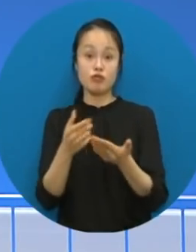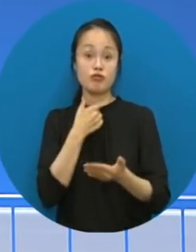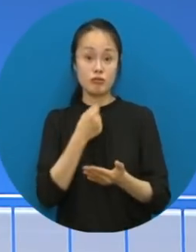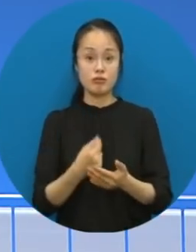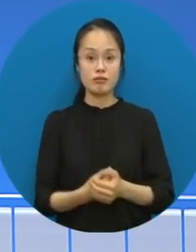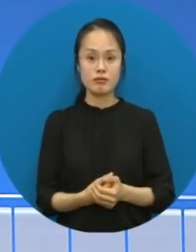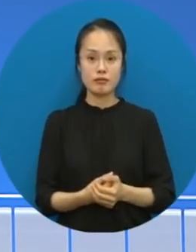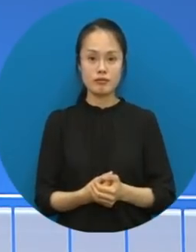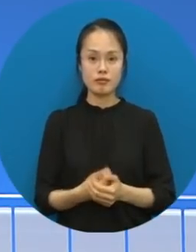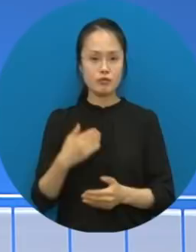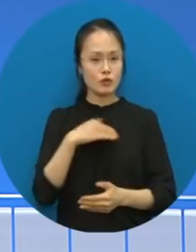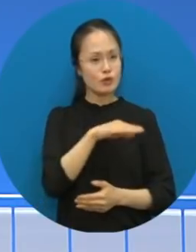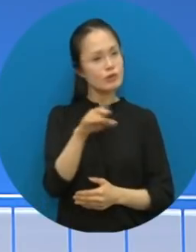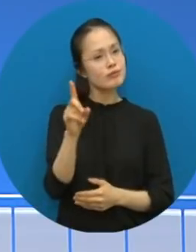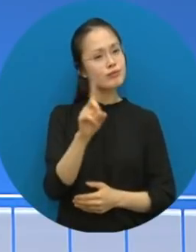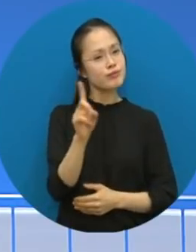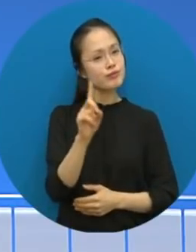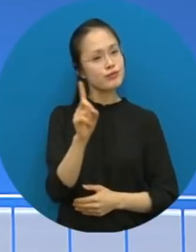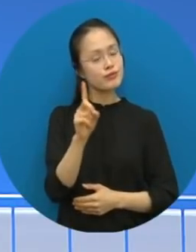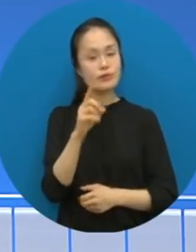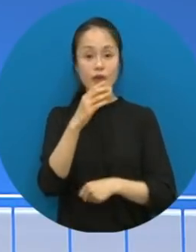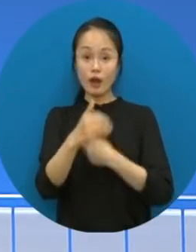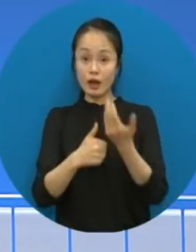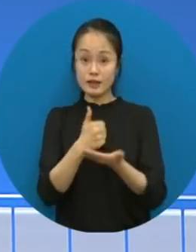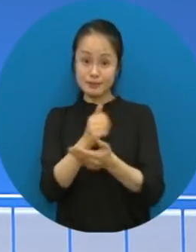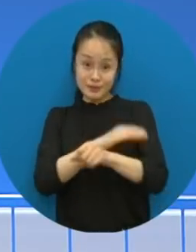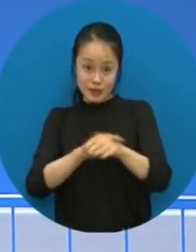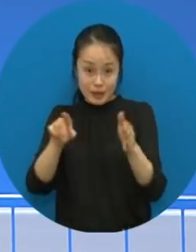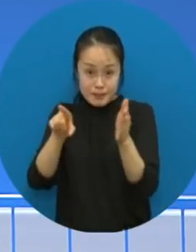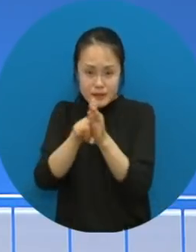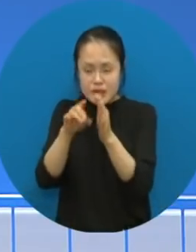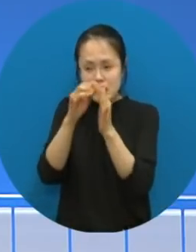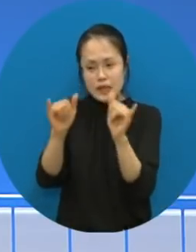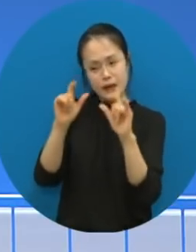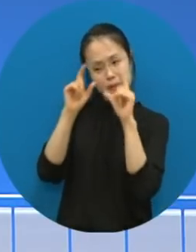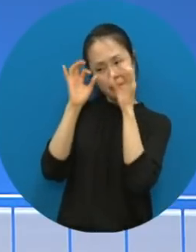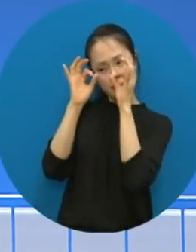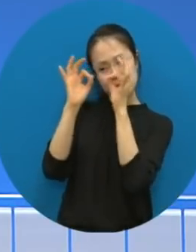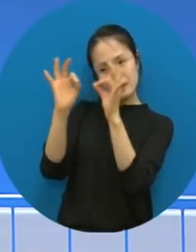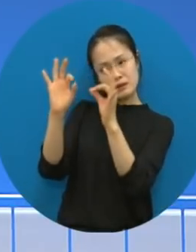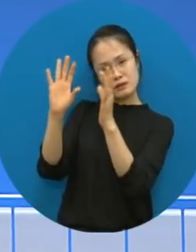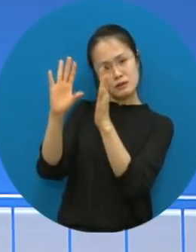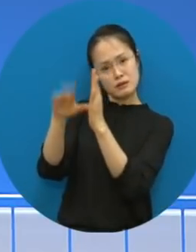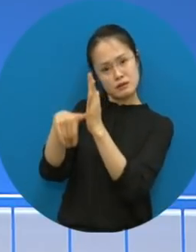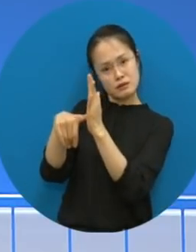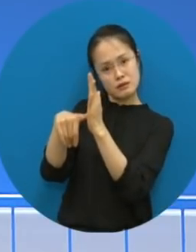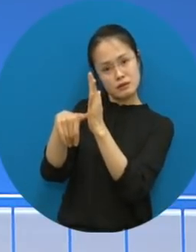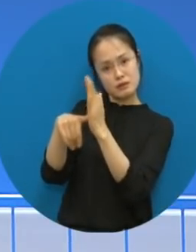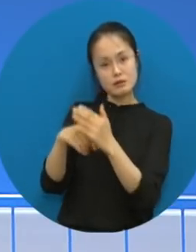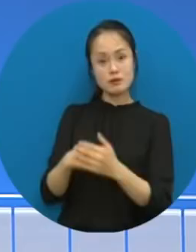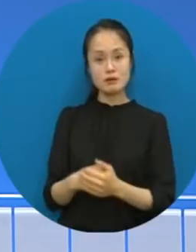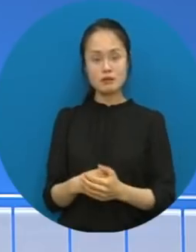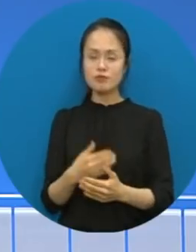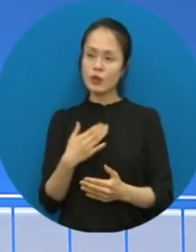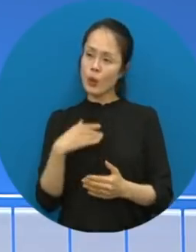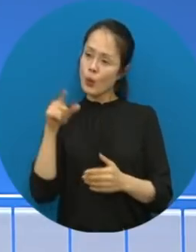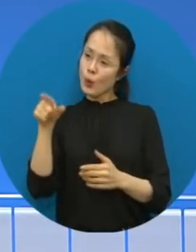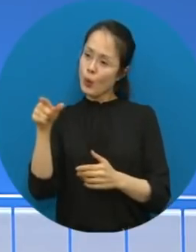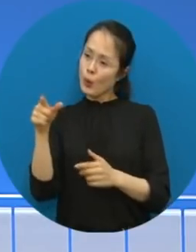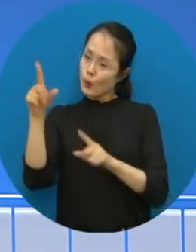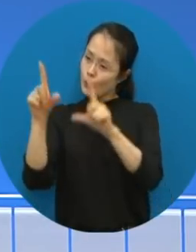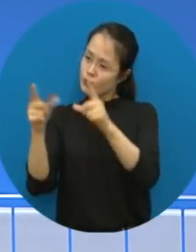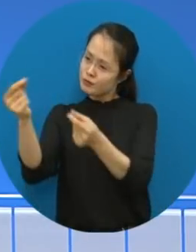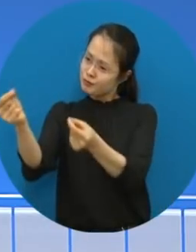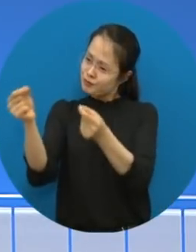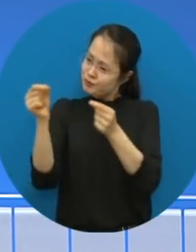우리는 어떤 하나님을 잘 믿는다는 사람의 어떤 모습과 행적을 바라보며 나도 그랬으면